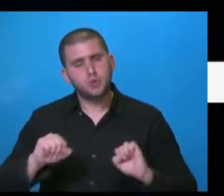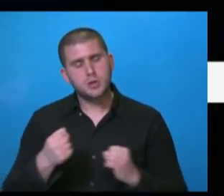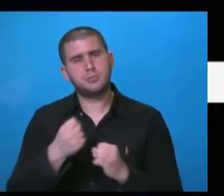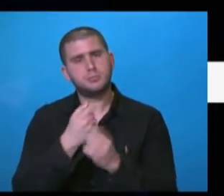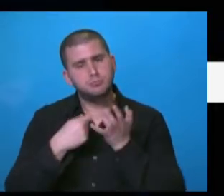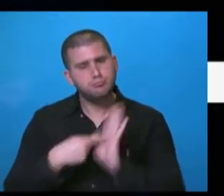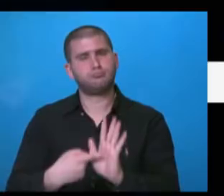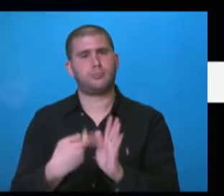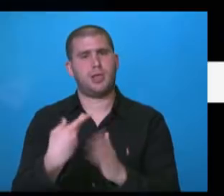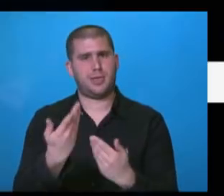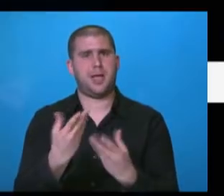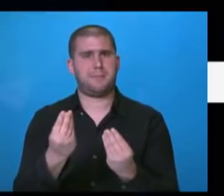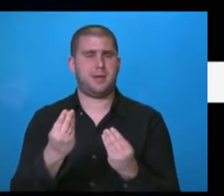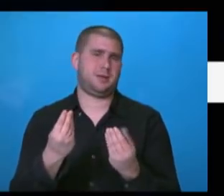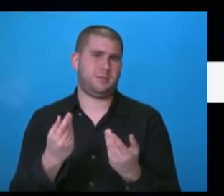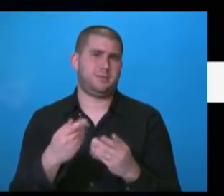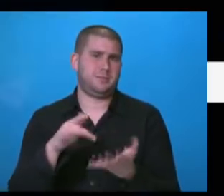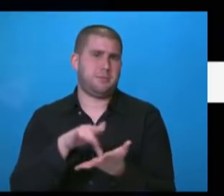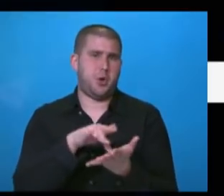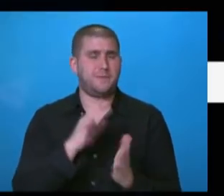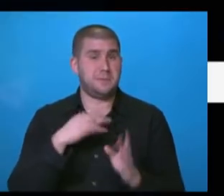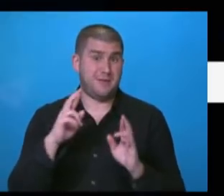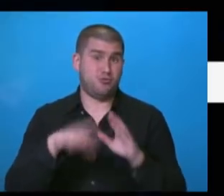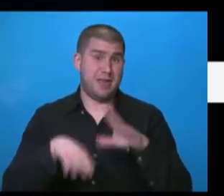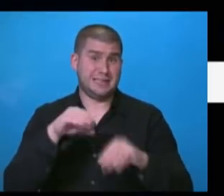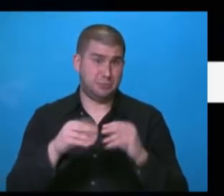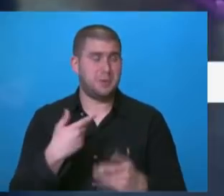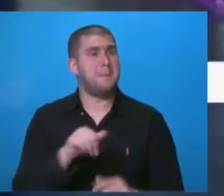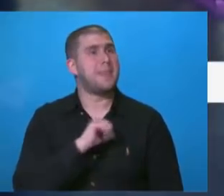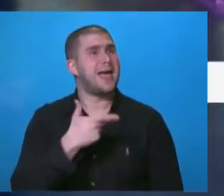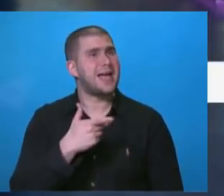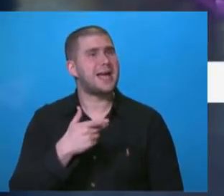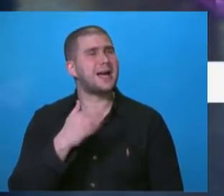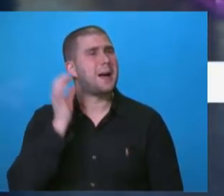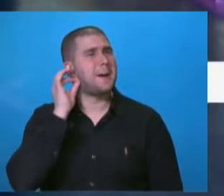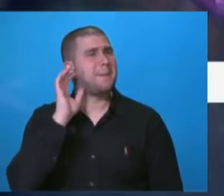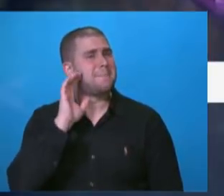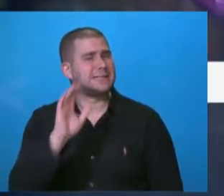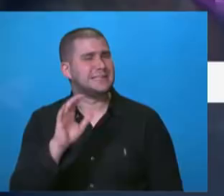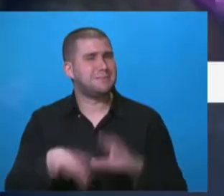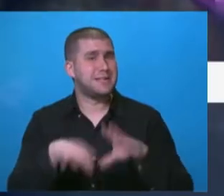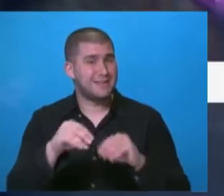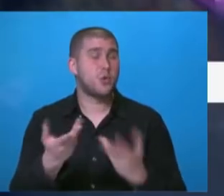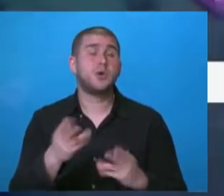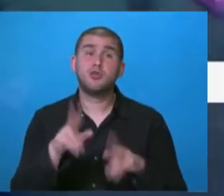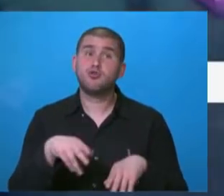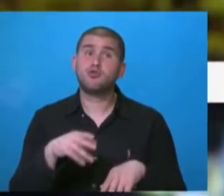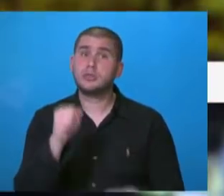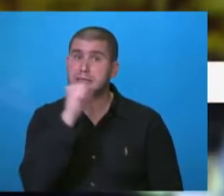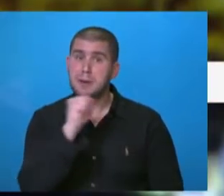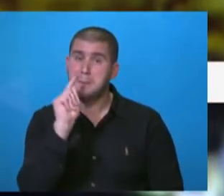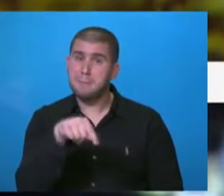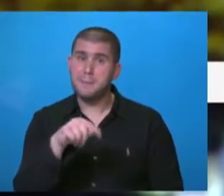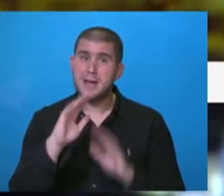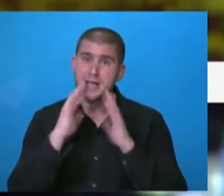במה, ואנחנו מאוד מקווים שגם יצביעו להם. מעניין איך המאזינים והמאזינות יצביעו. יש גם אומנים שהגיעו מעשורים